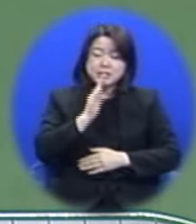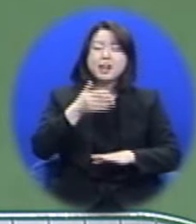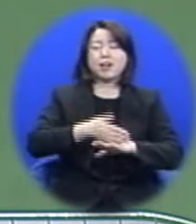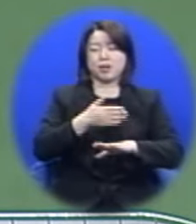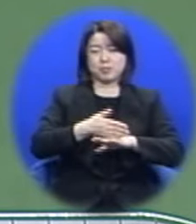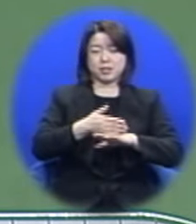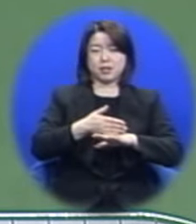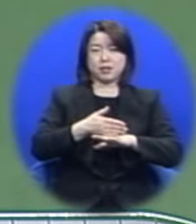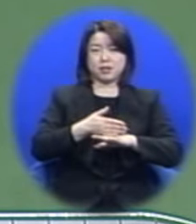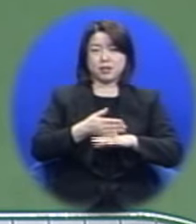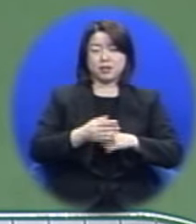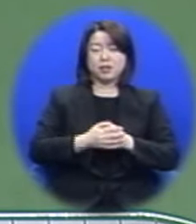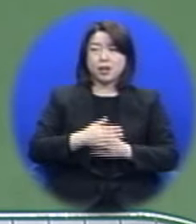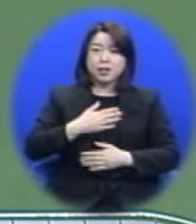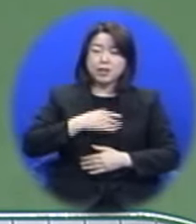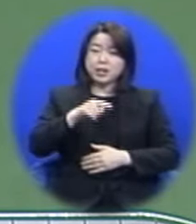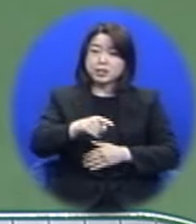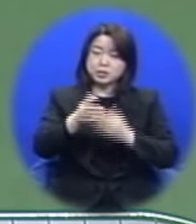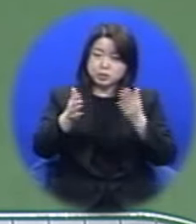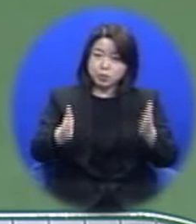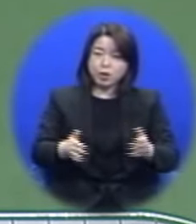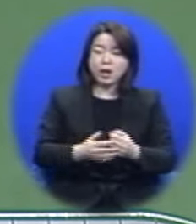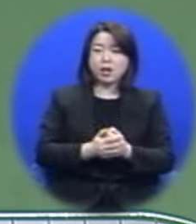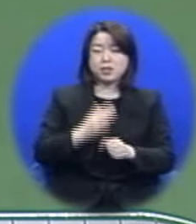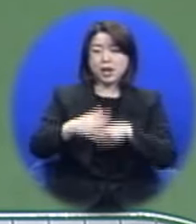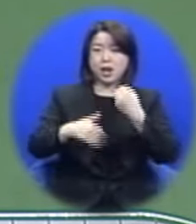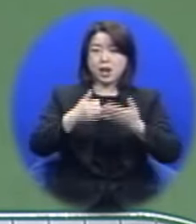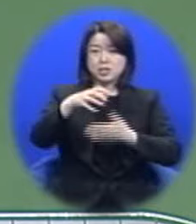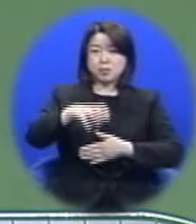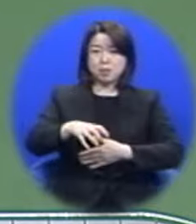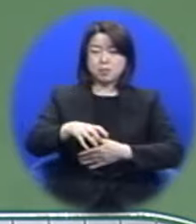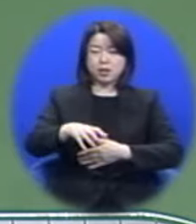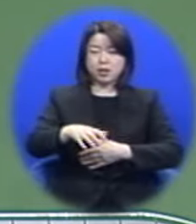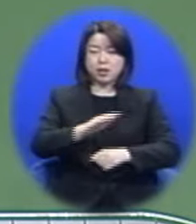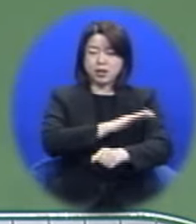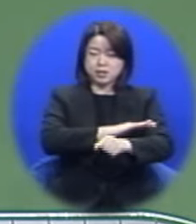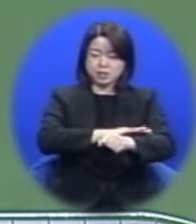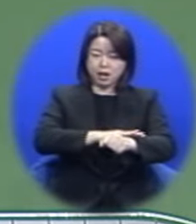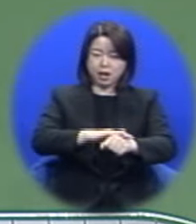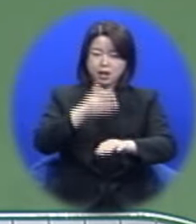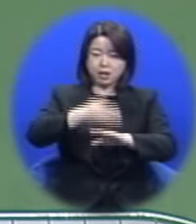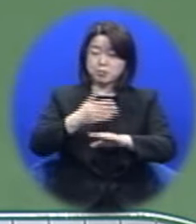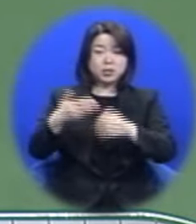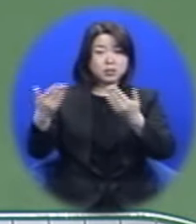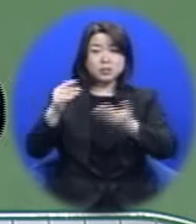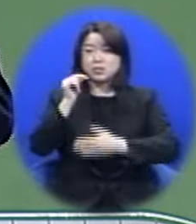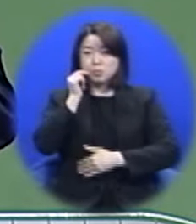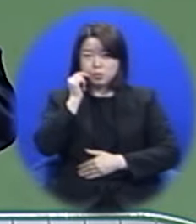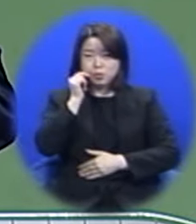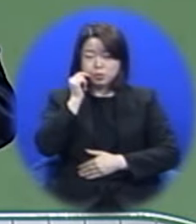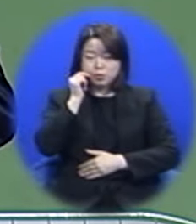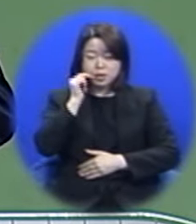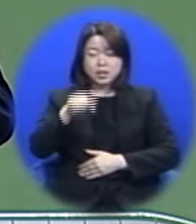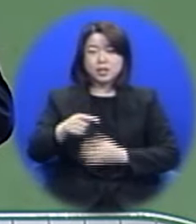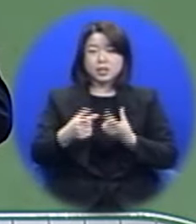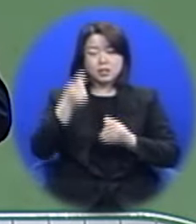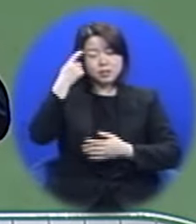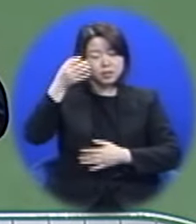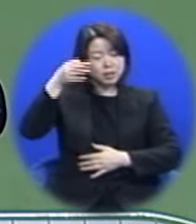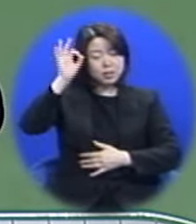감사인데 나는 그동안에 하나님 앞에 제대로 감사 한번 드리지 못했구나. 그런 생각이